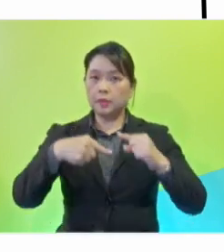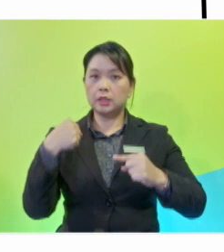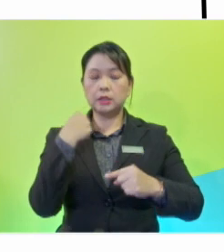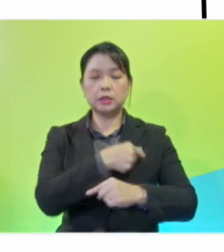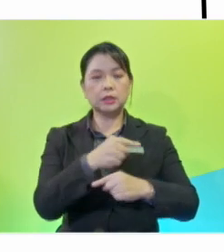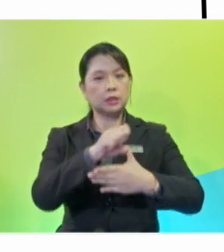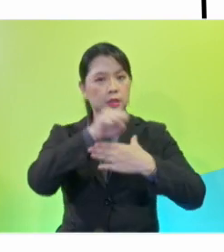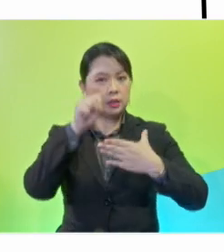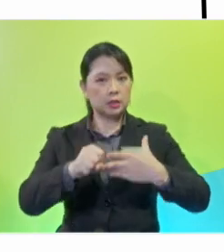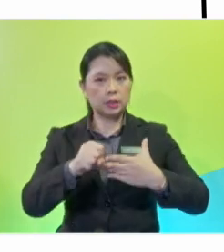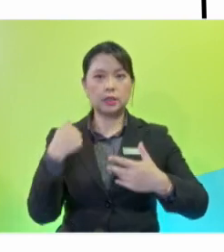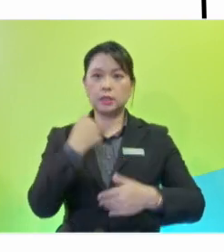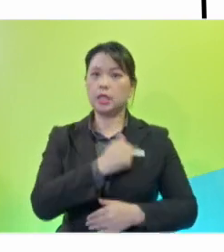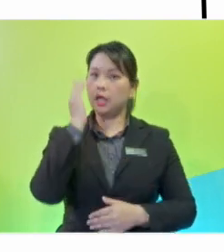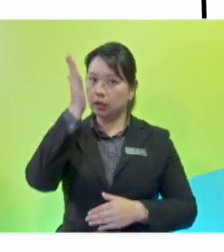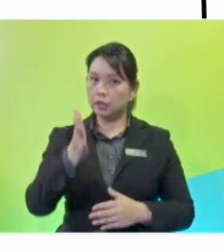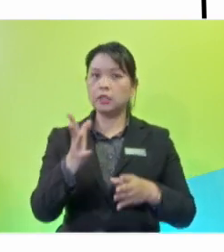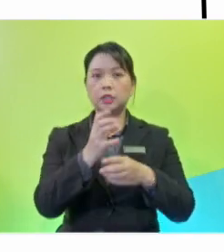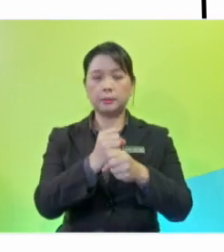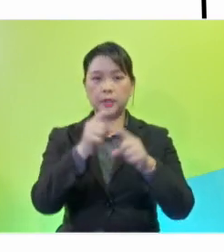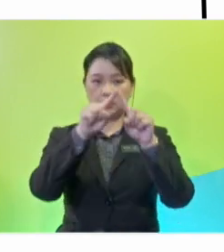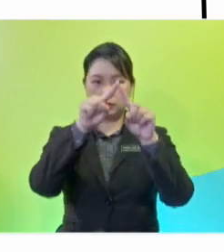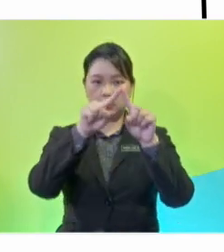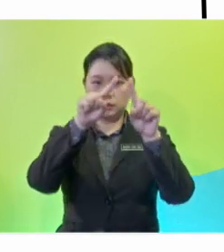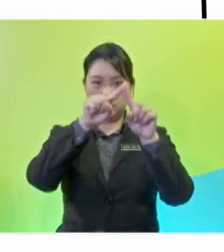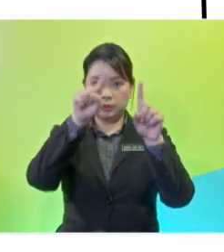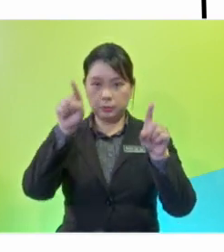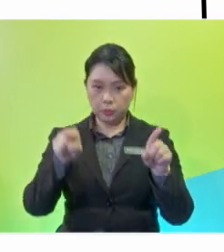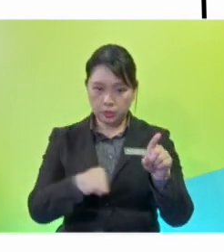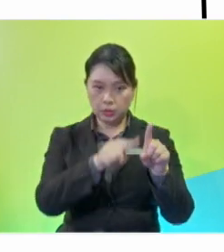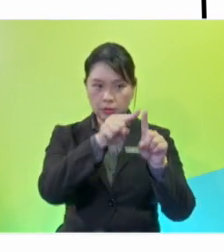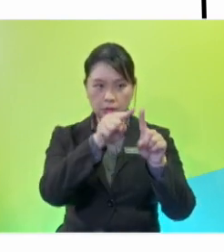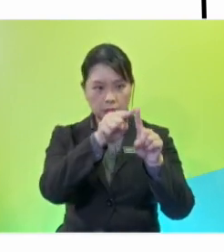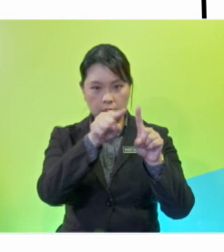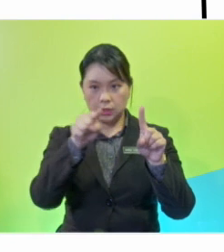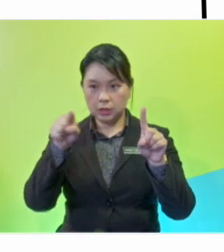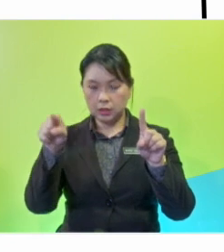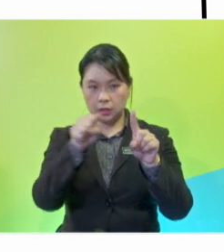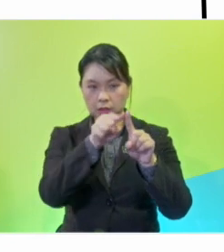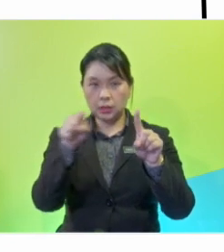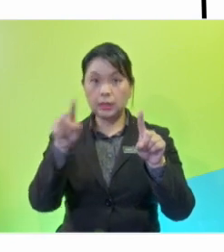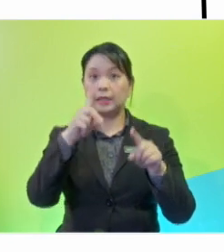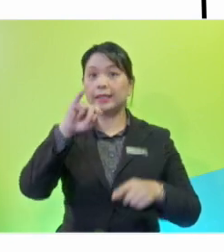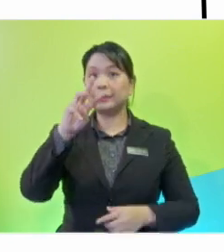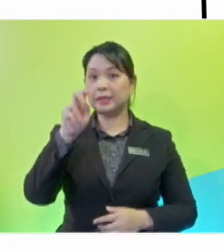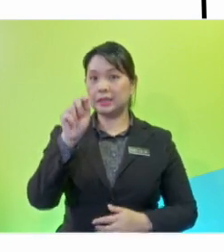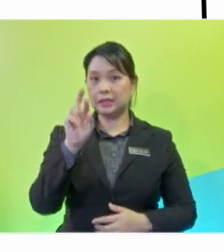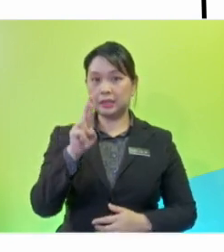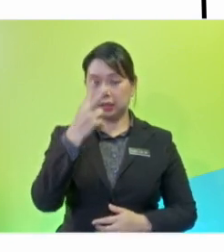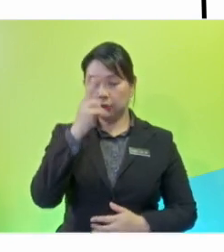dan itu kita kenapa muncul kuasa 16/100 Maka diameter itu adalah 116